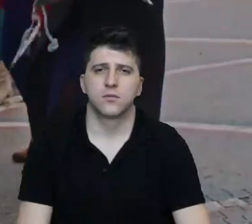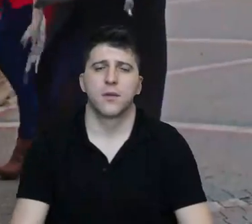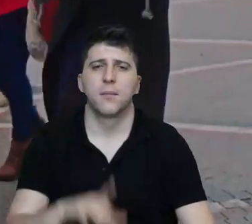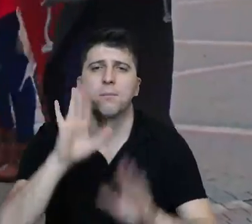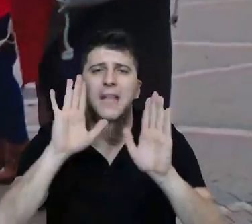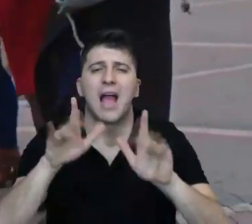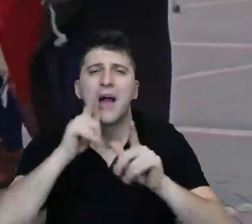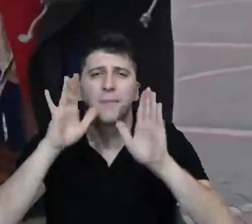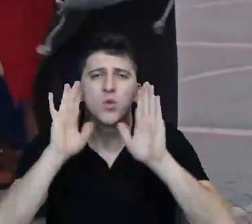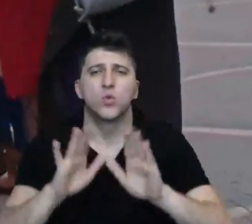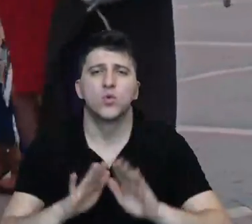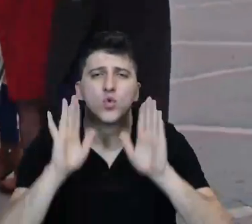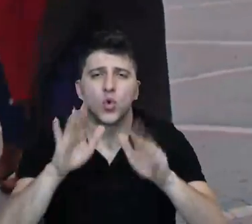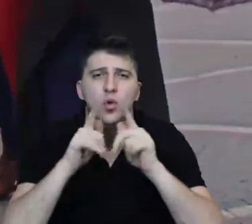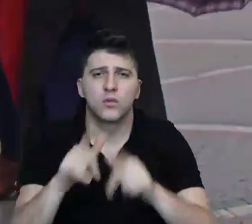Bir dakika!